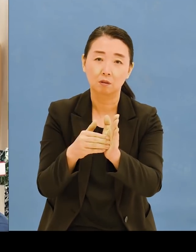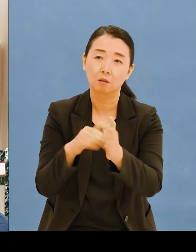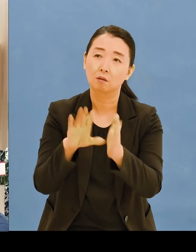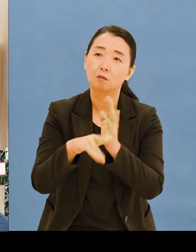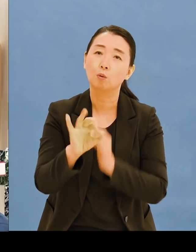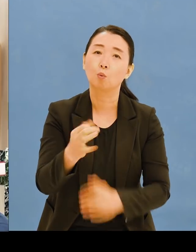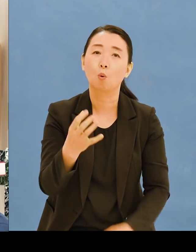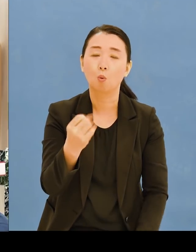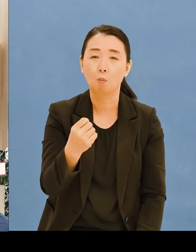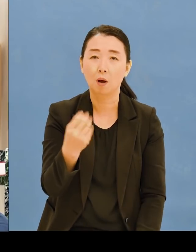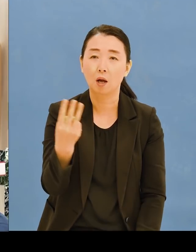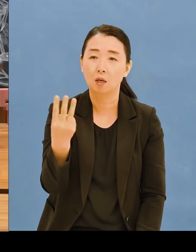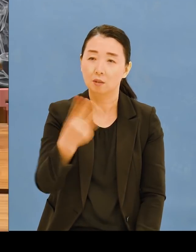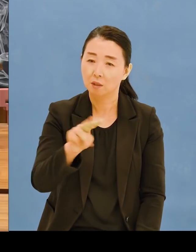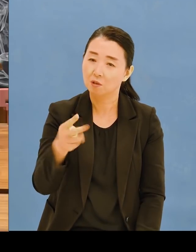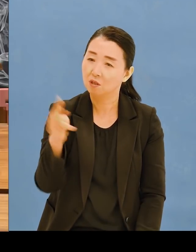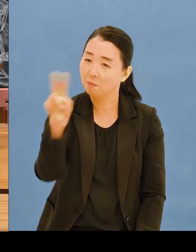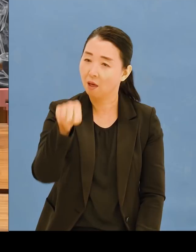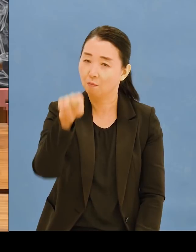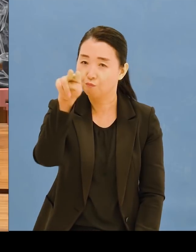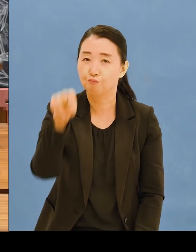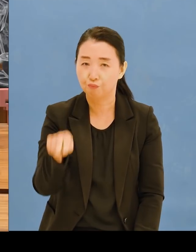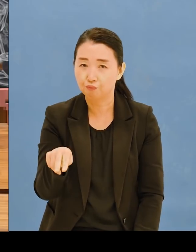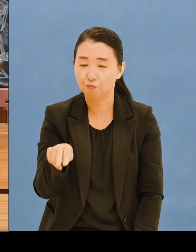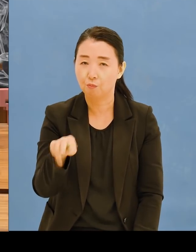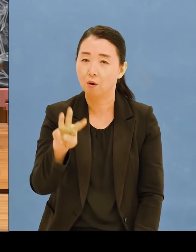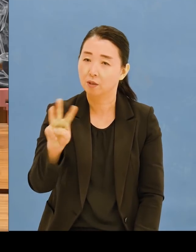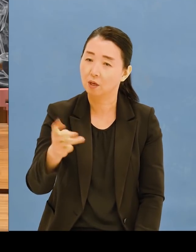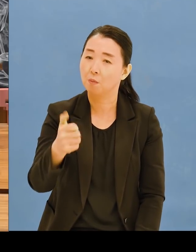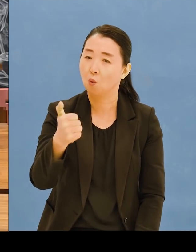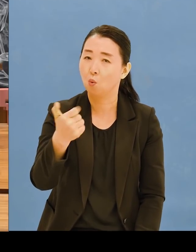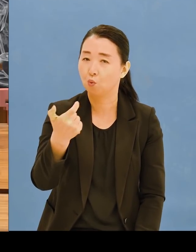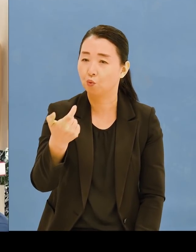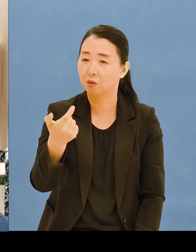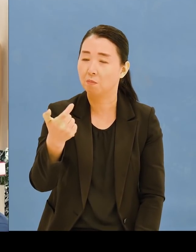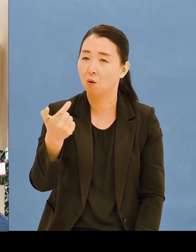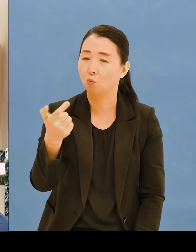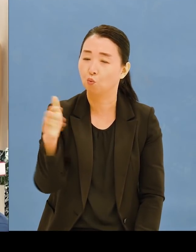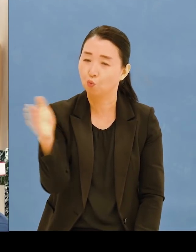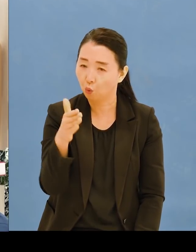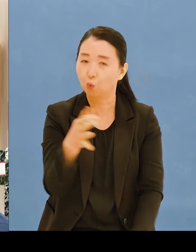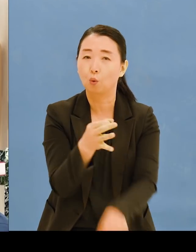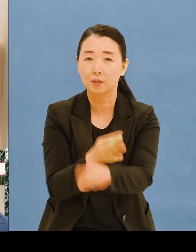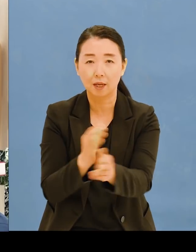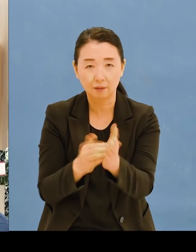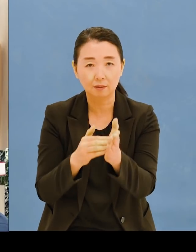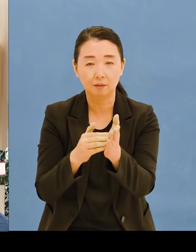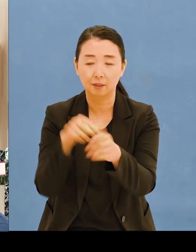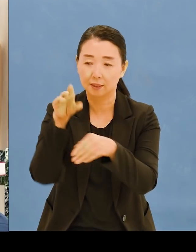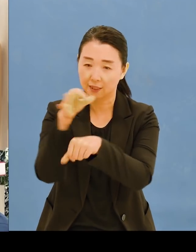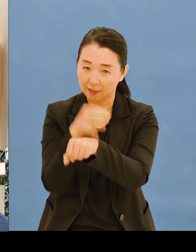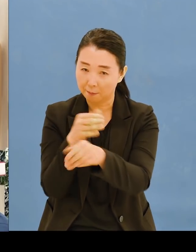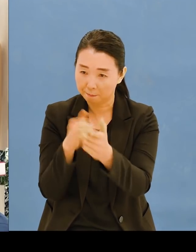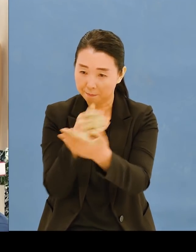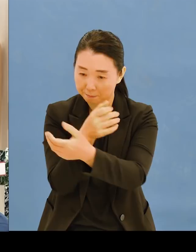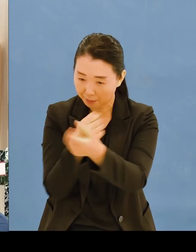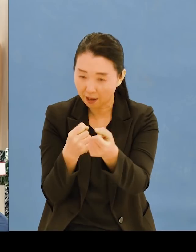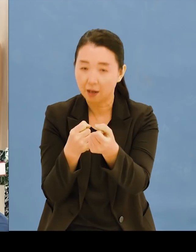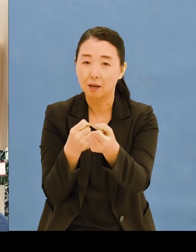한 3,200불 정도에 한 560만 원 정도에 이제 차를 샀던 것 같아요. 차를 사고